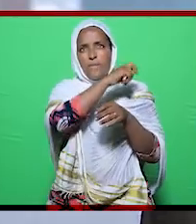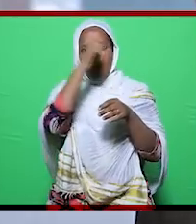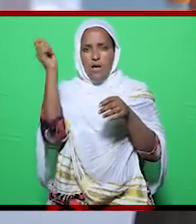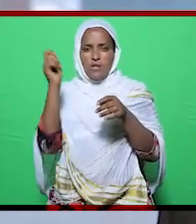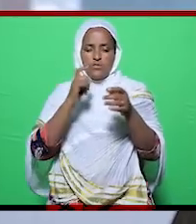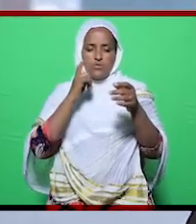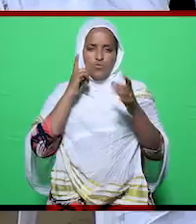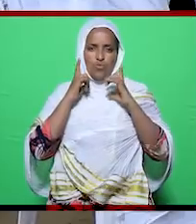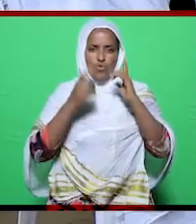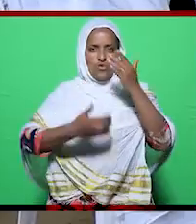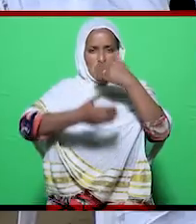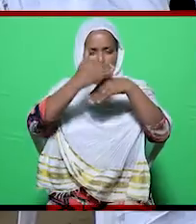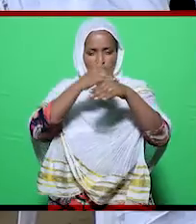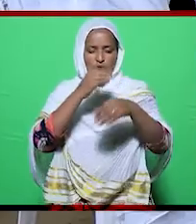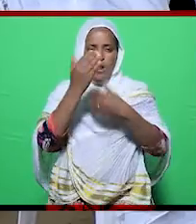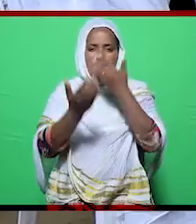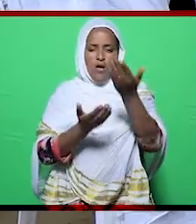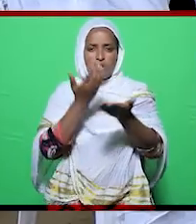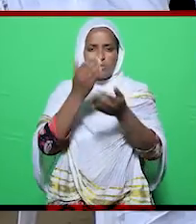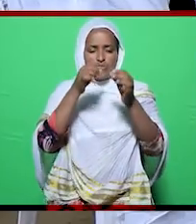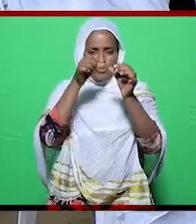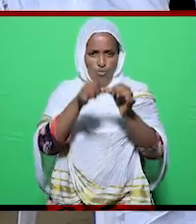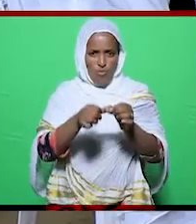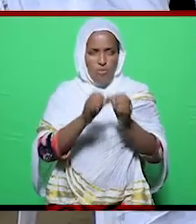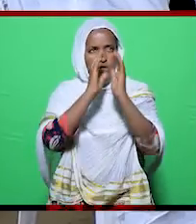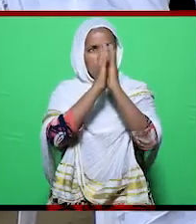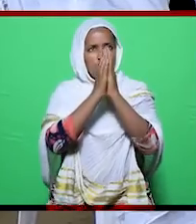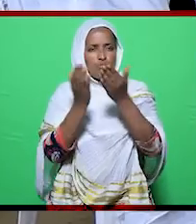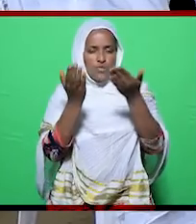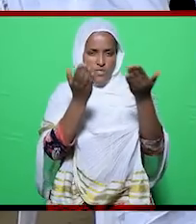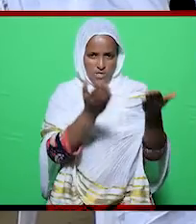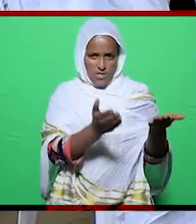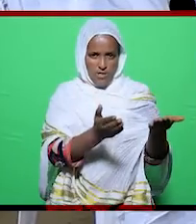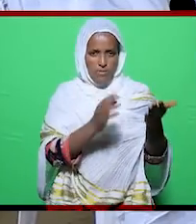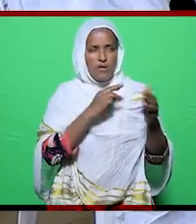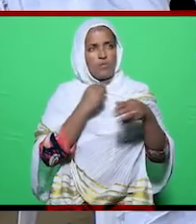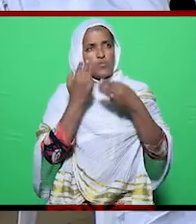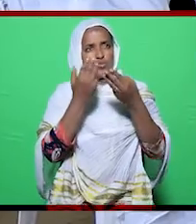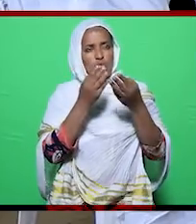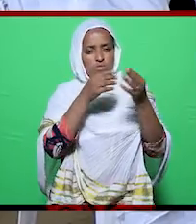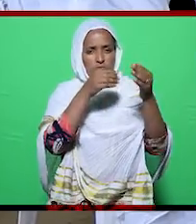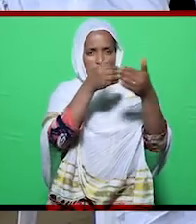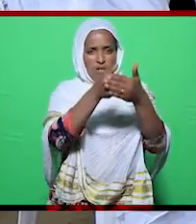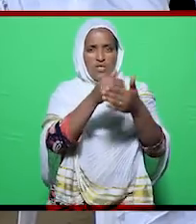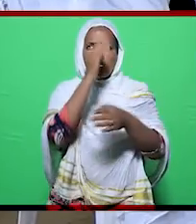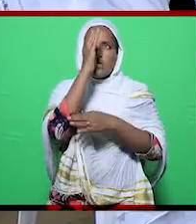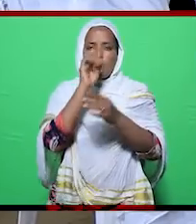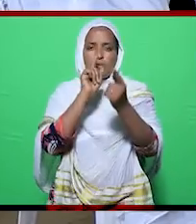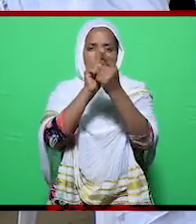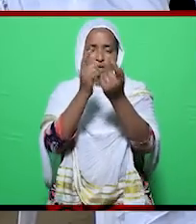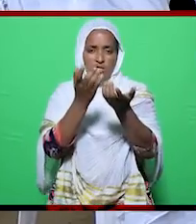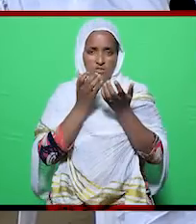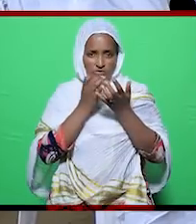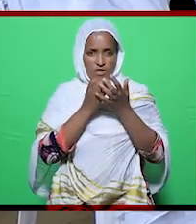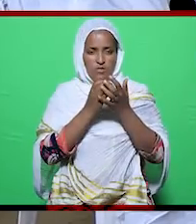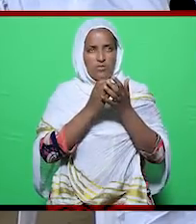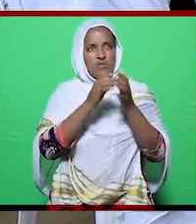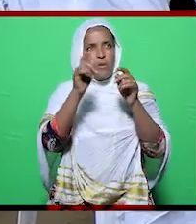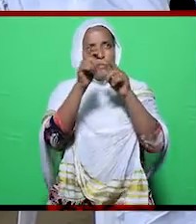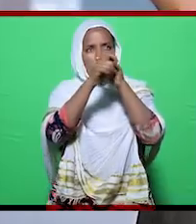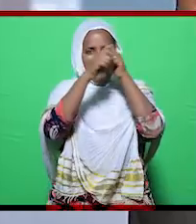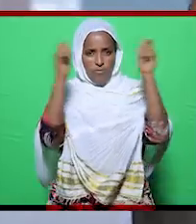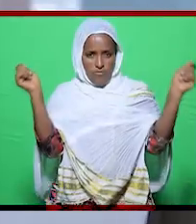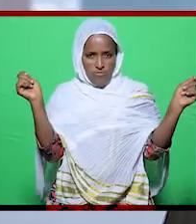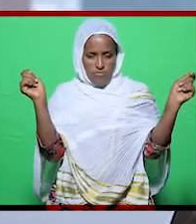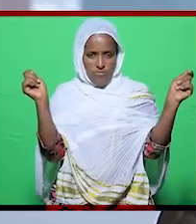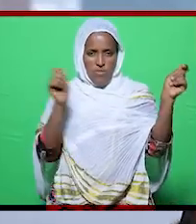ብለን ኮርነር ልትሆን ትችላለች። እዛች የወሰናት ቦታ ላይ በማዕረግ አስቀምጠን ያንን ሥዕል መጋረጃ ይኖረዋል፣